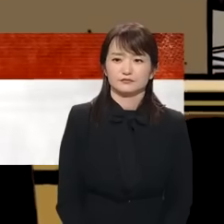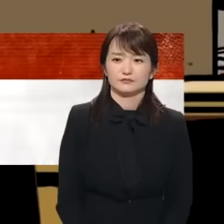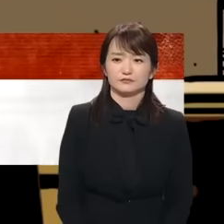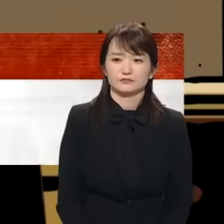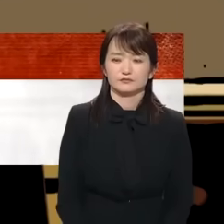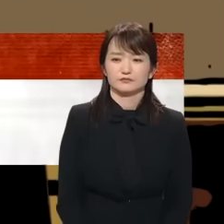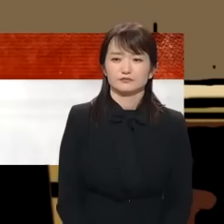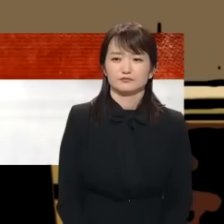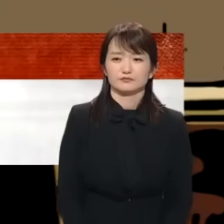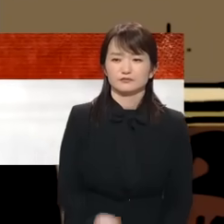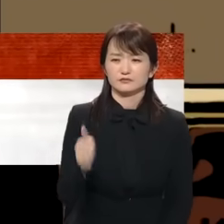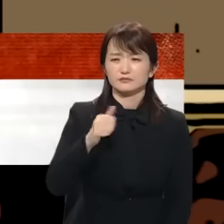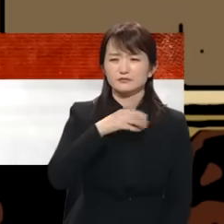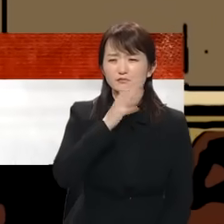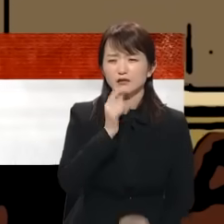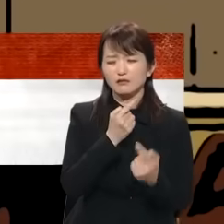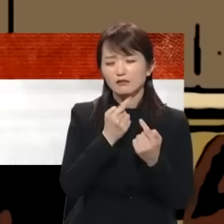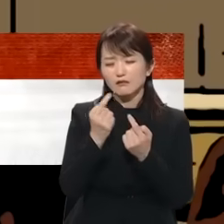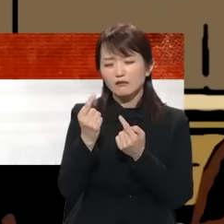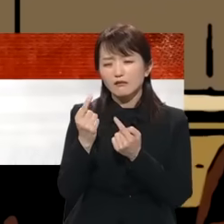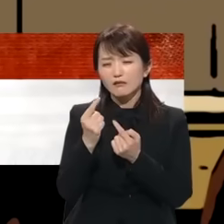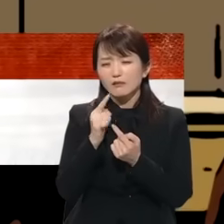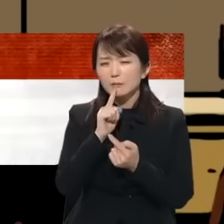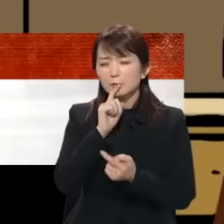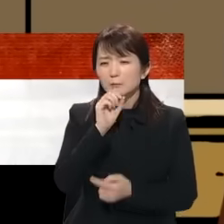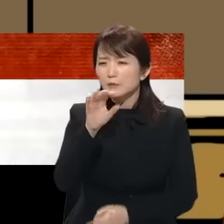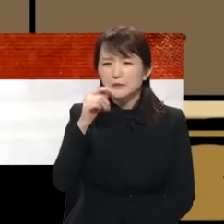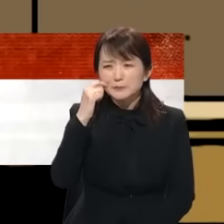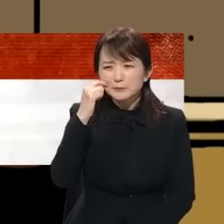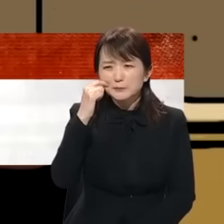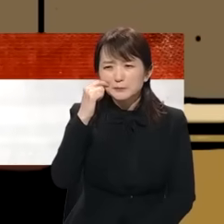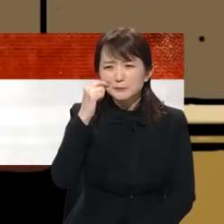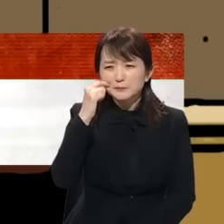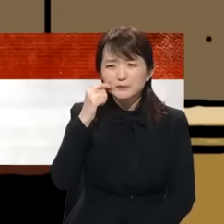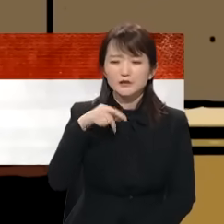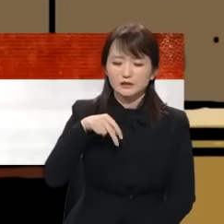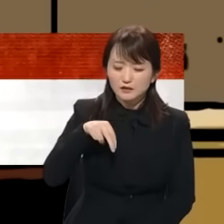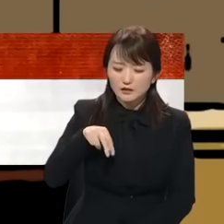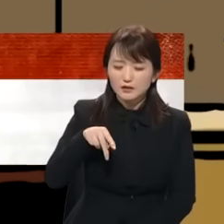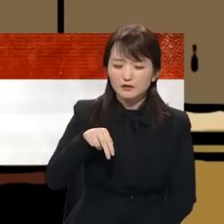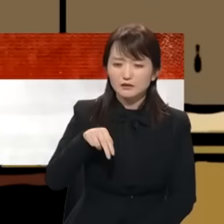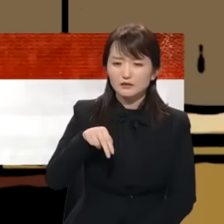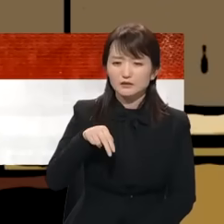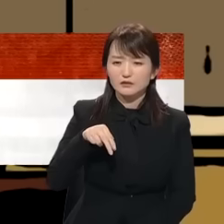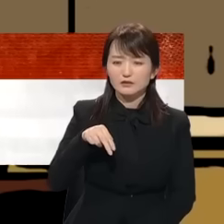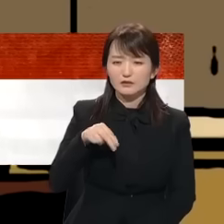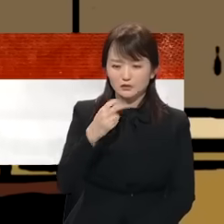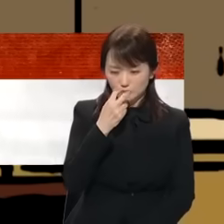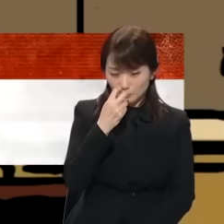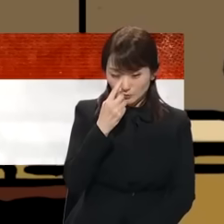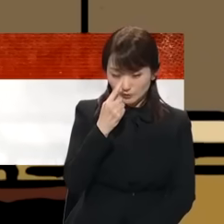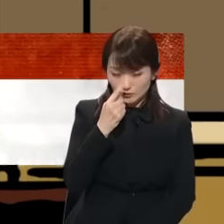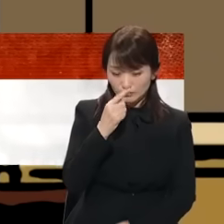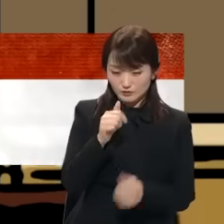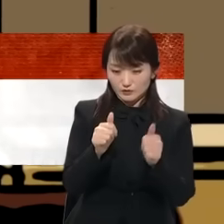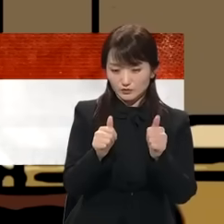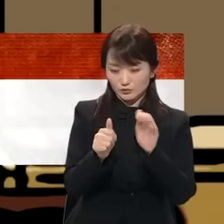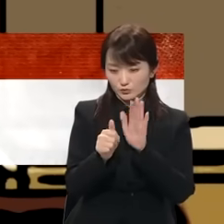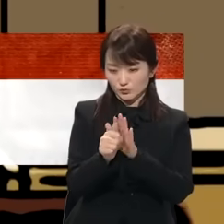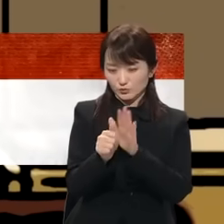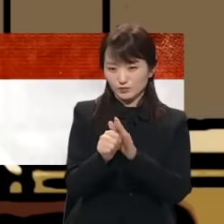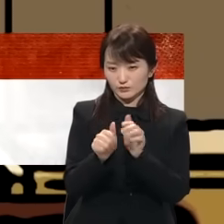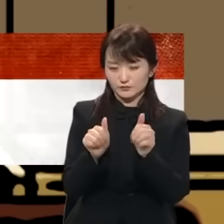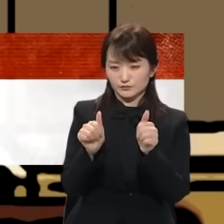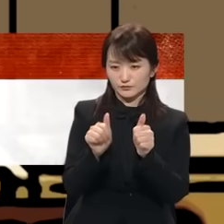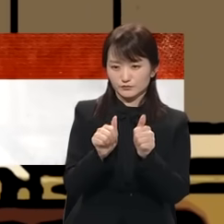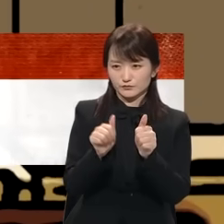너무 나이가 드셔서 말도 제대로 못 하시고요 그리고 항상 걸을 때도 옆에 교도관 둘이 구축을 하고 걷지도 잘 못하고네